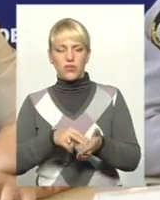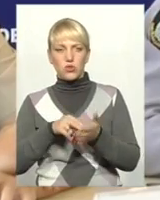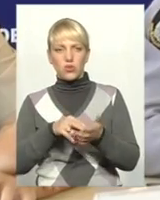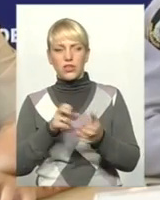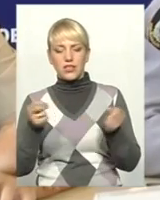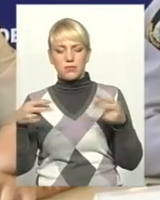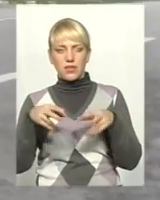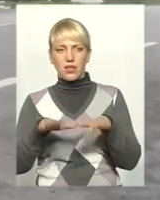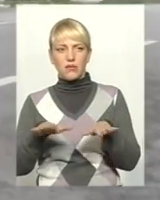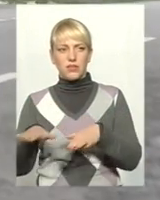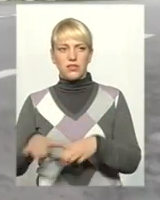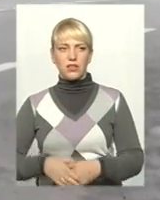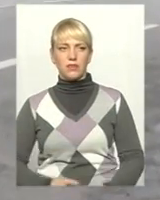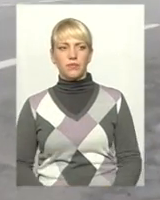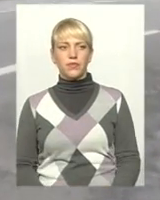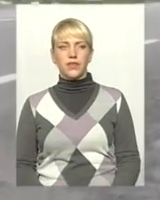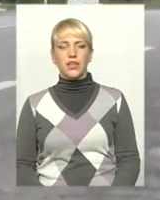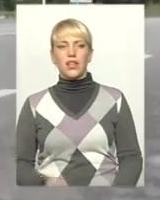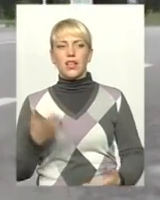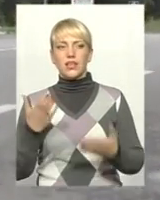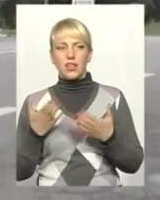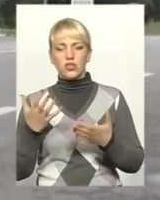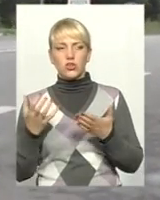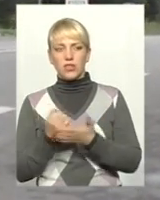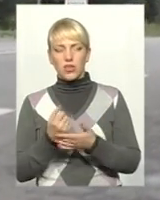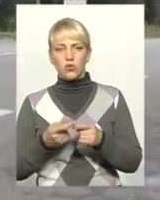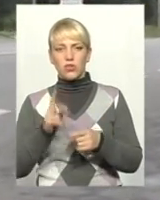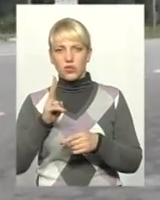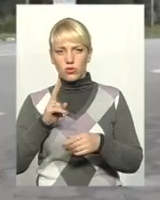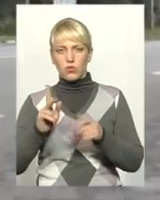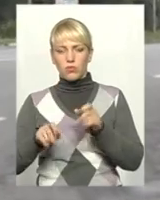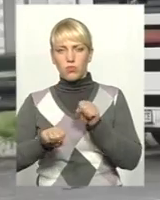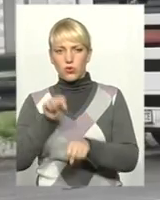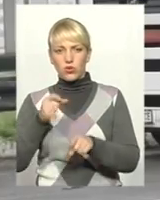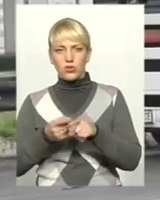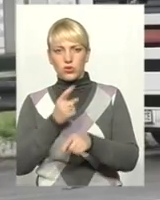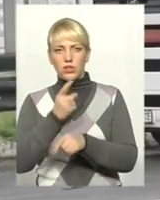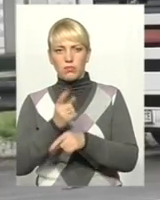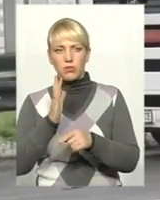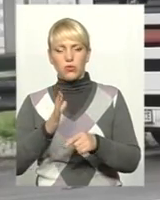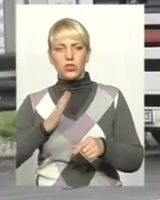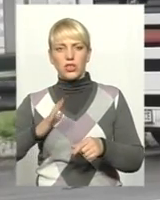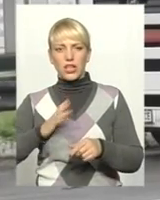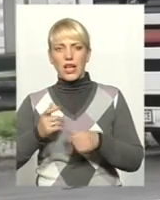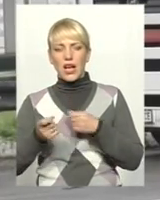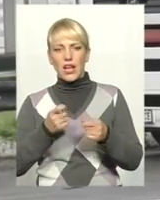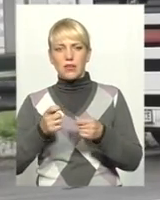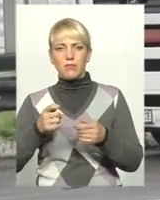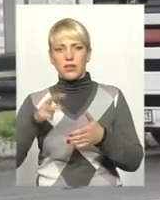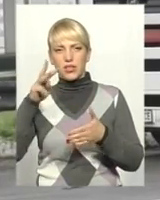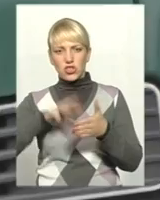спеціально відведених місцях. Якщо все ж знайдуться відчайдухи, котрі порушать цю заборону, на них чекає адмінпротокол та сплата